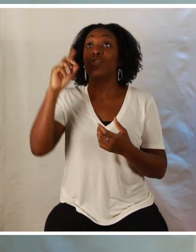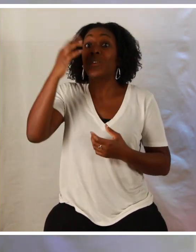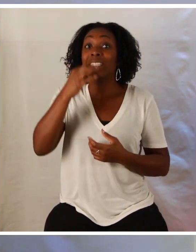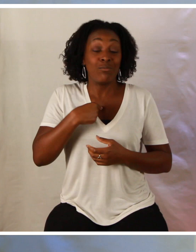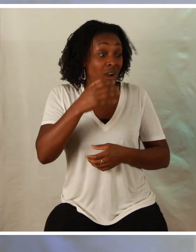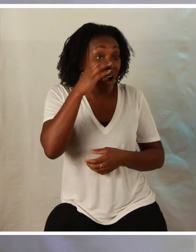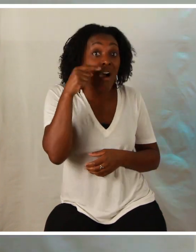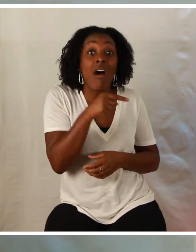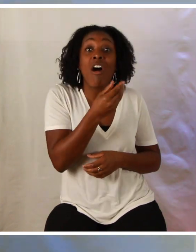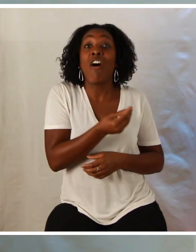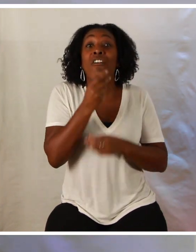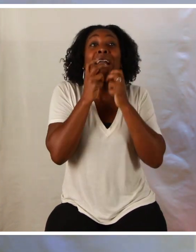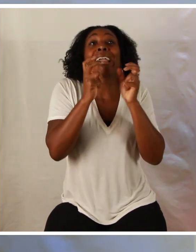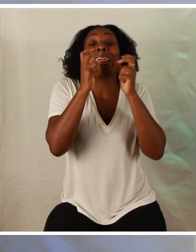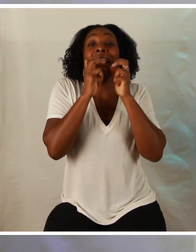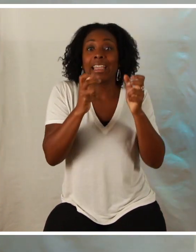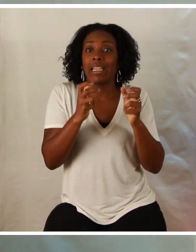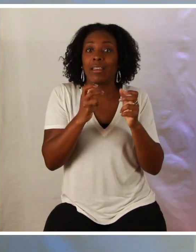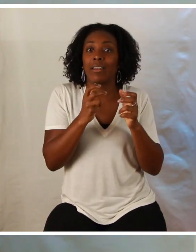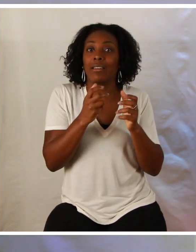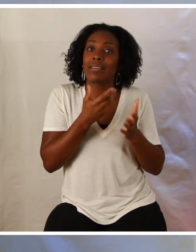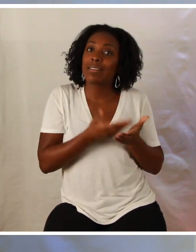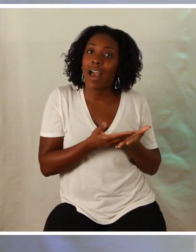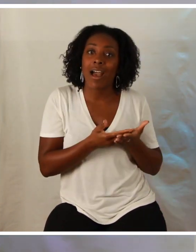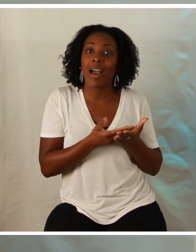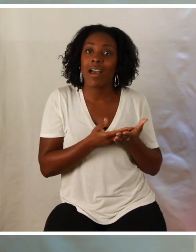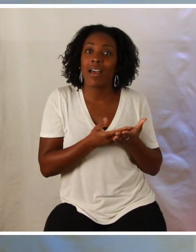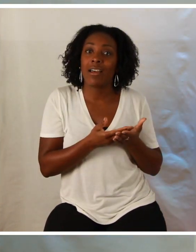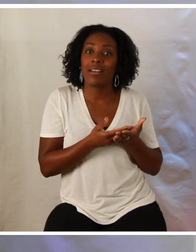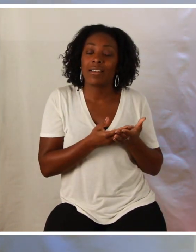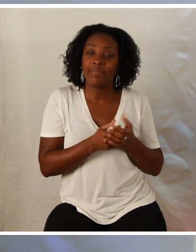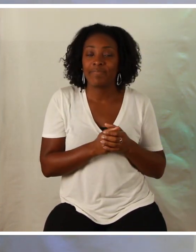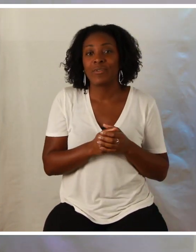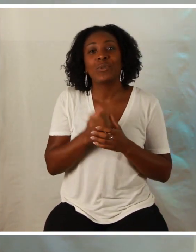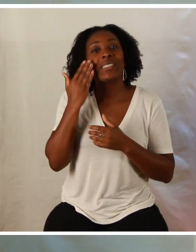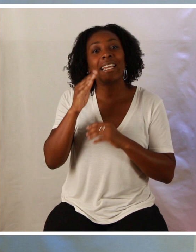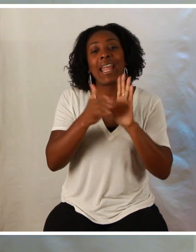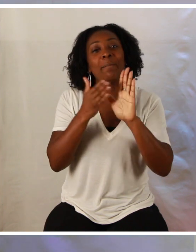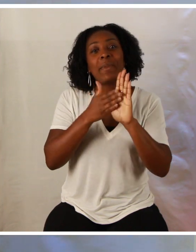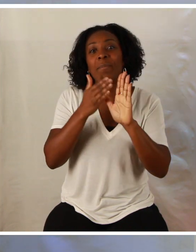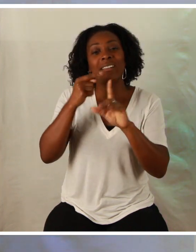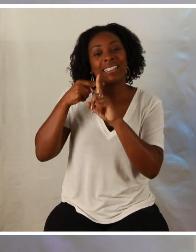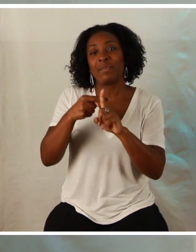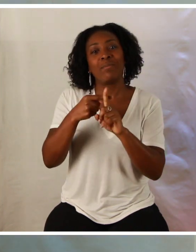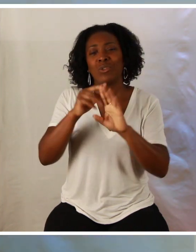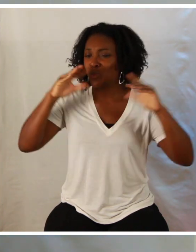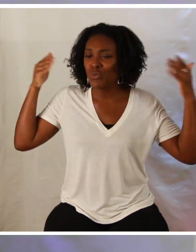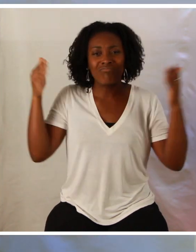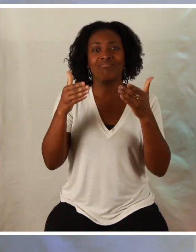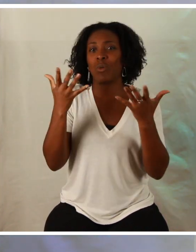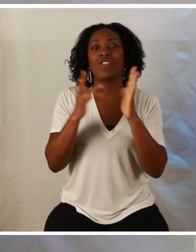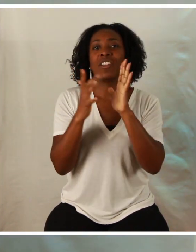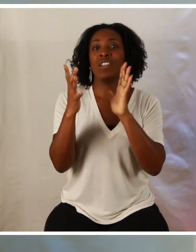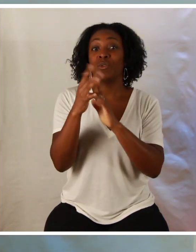les cris de l'enfant » ? Parce que dans la parole de Dieu, tout est centré sur Jésus. Ça parle de Jésus. Et on voit que cet